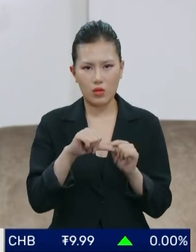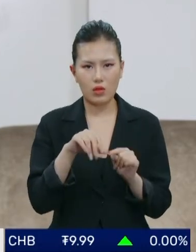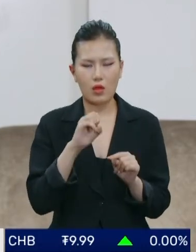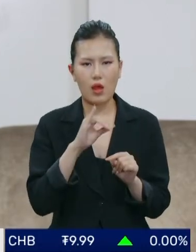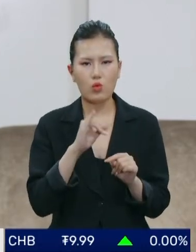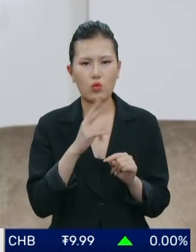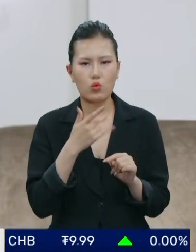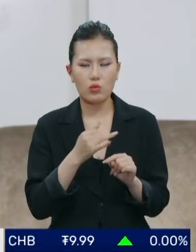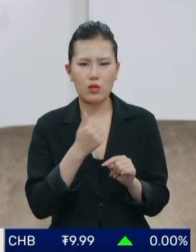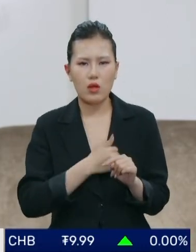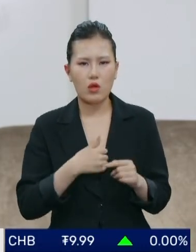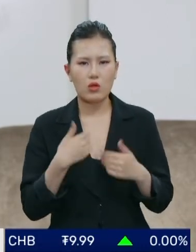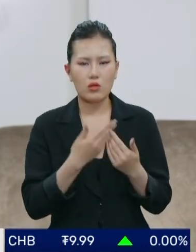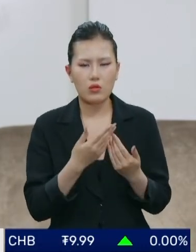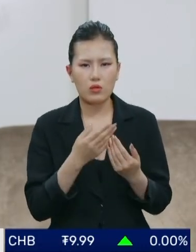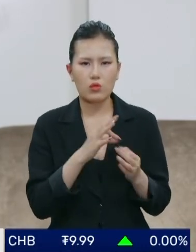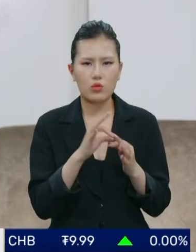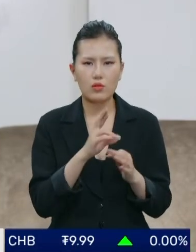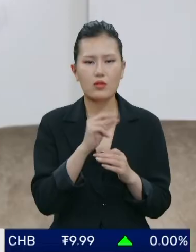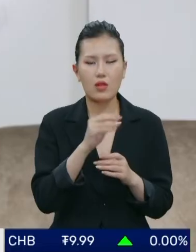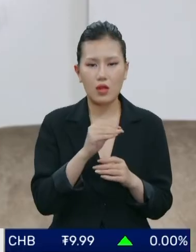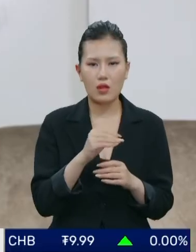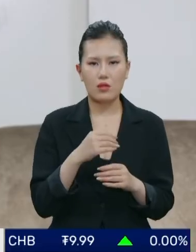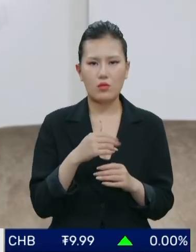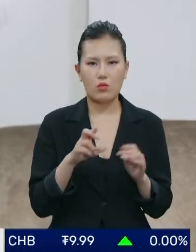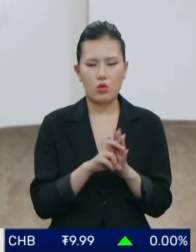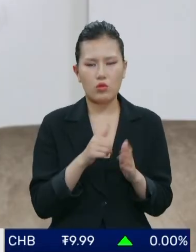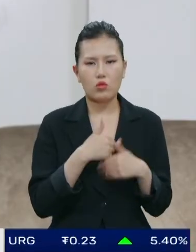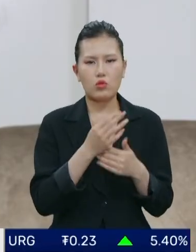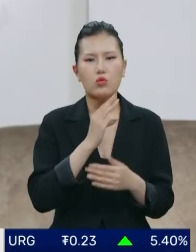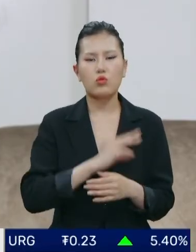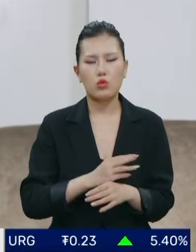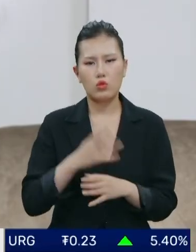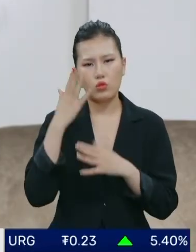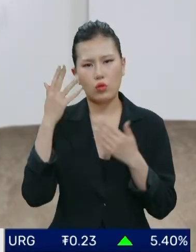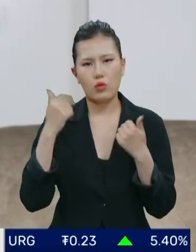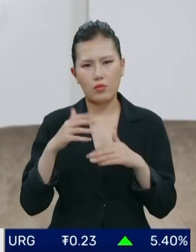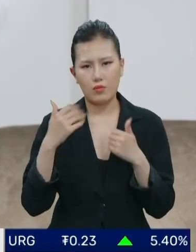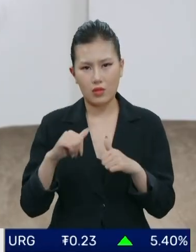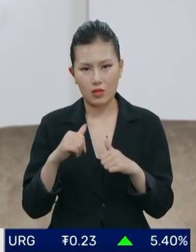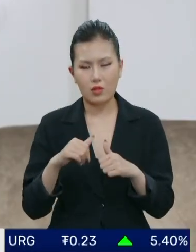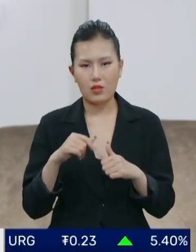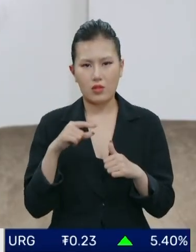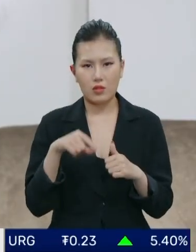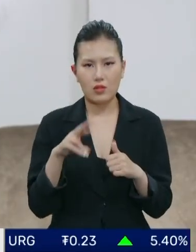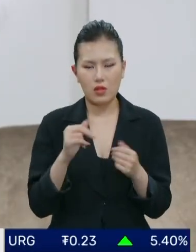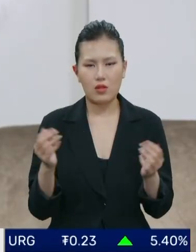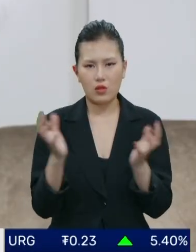байдлыг хангах асуудал дээр бид нар өөрөө гэсэн хувь нэрээ оруулахыг бол зорж ирсэн. Энэ хүрээнд зохион байгуулж байгаа хурал нь энэ Улаанбаатарын яриа хэлцээ